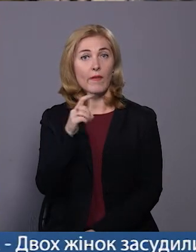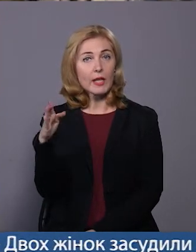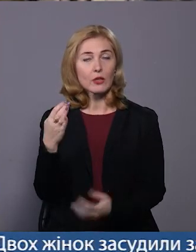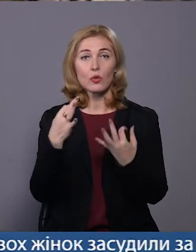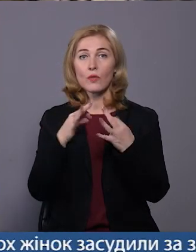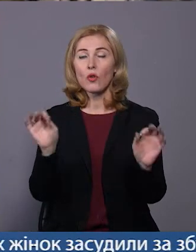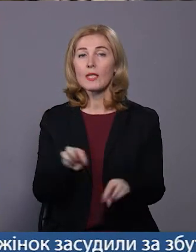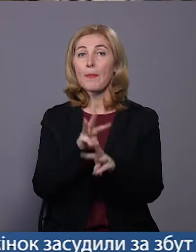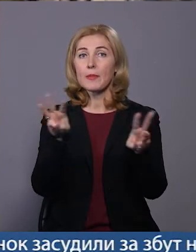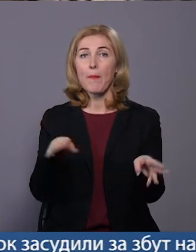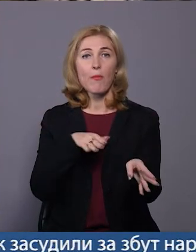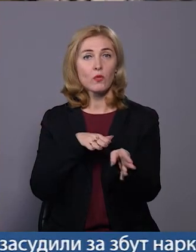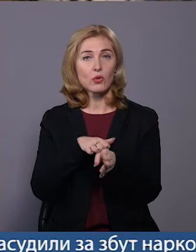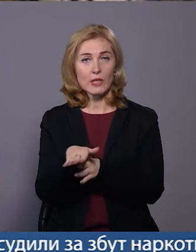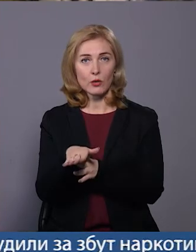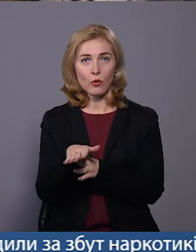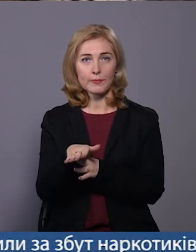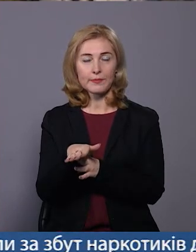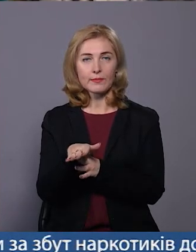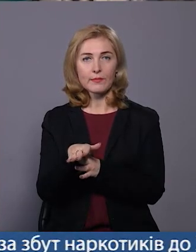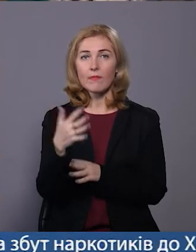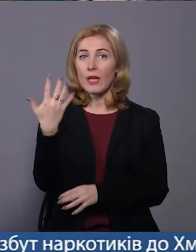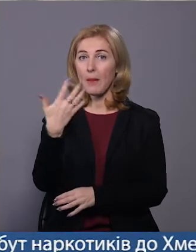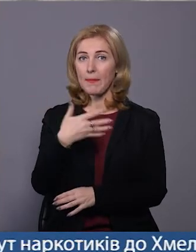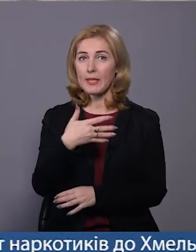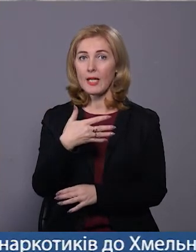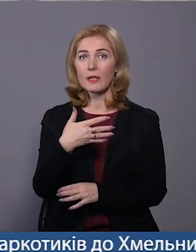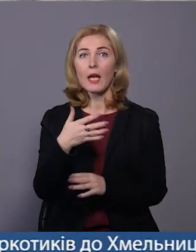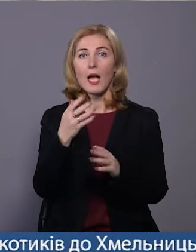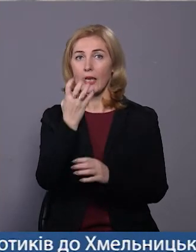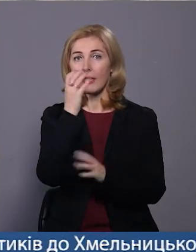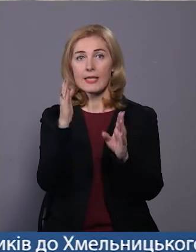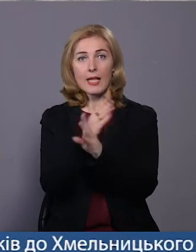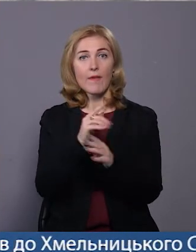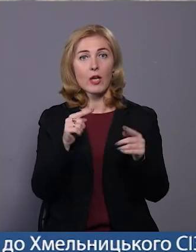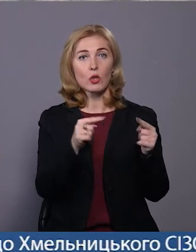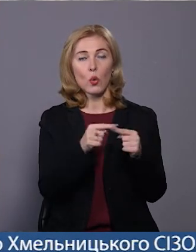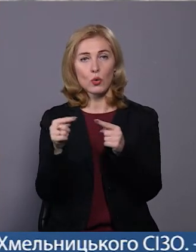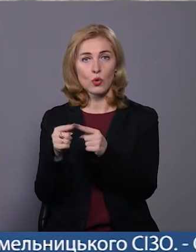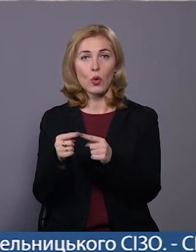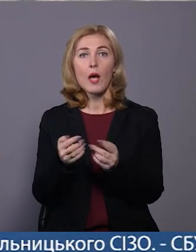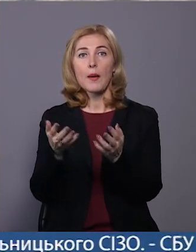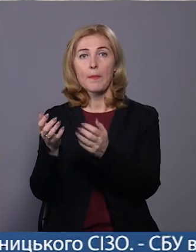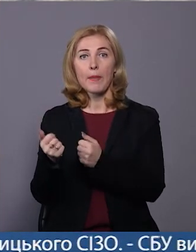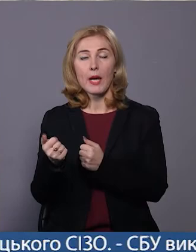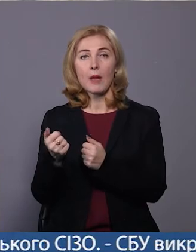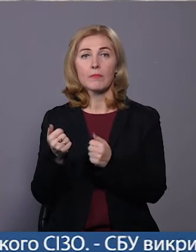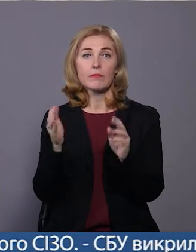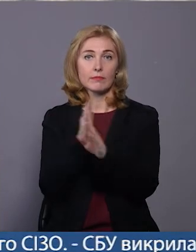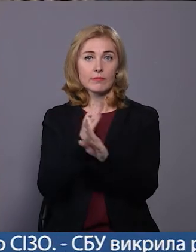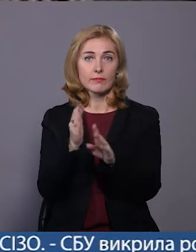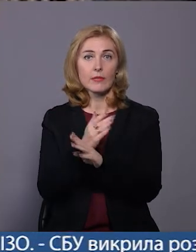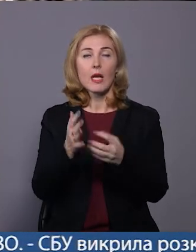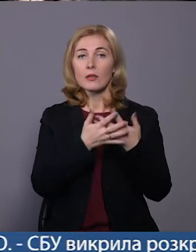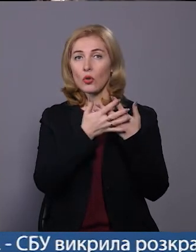дозволить забезпечити повноцінно 50 кисневих точок. Ми беремо з навколишнього середовища, концентруємо